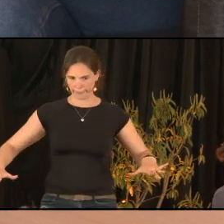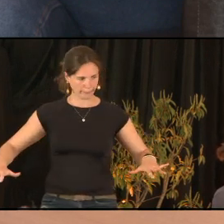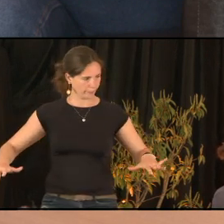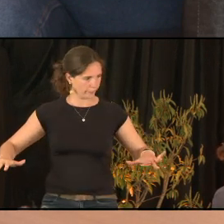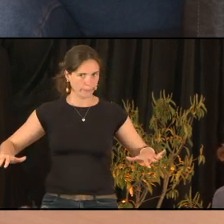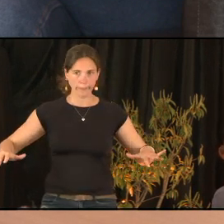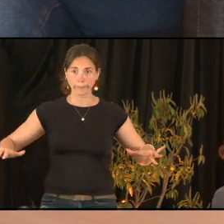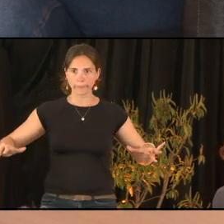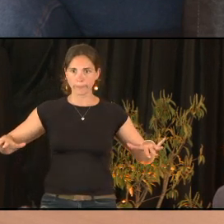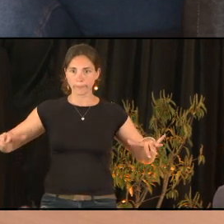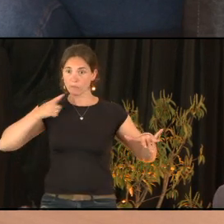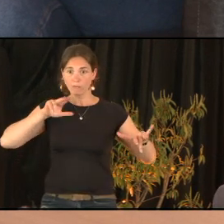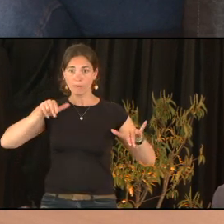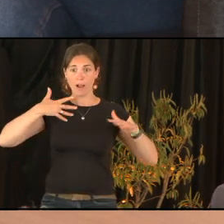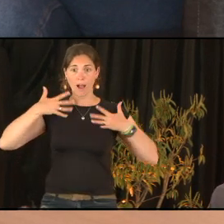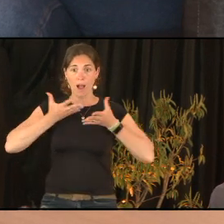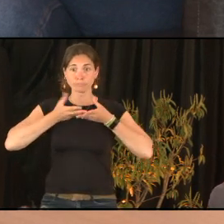fin de son monde.